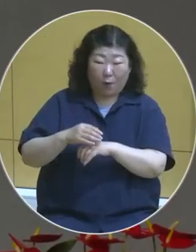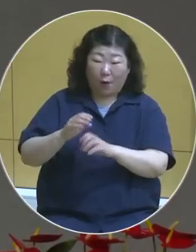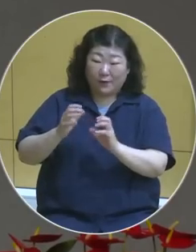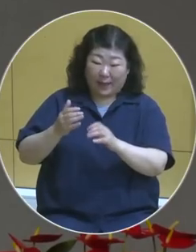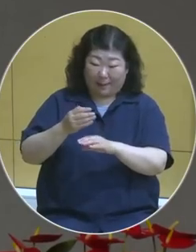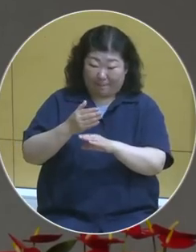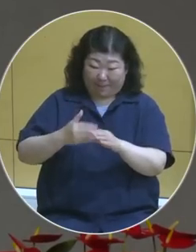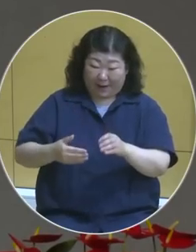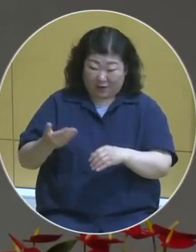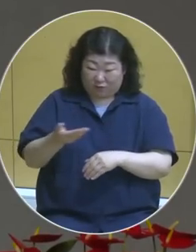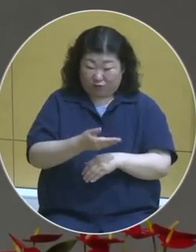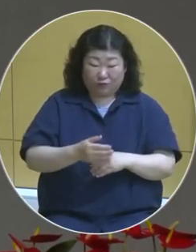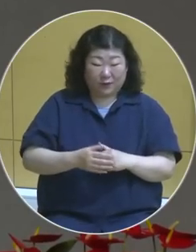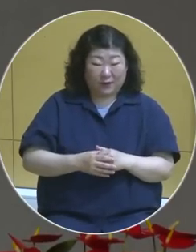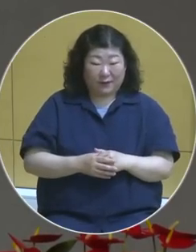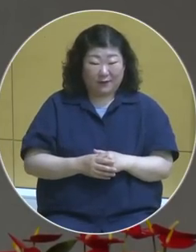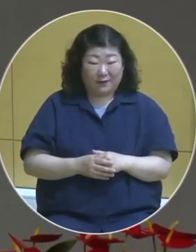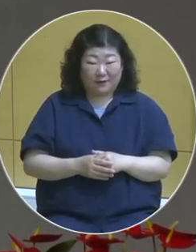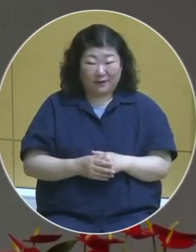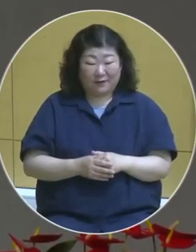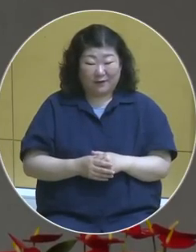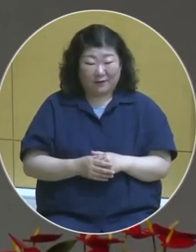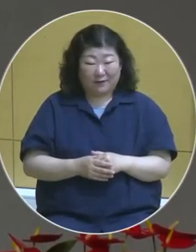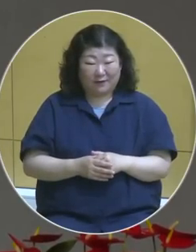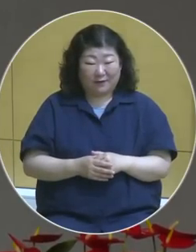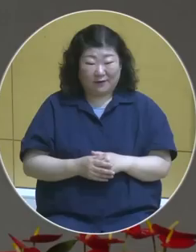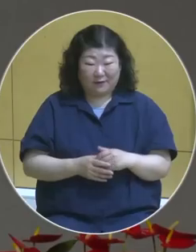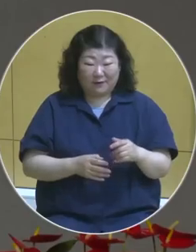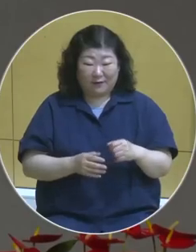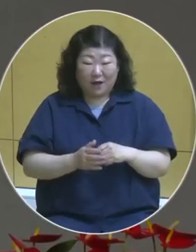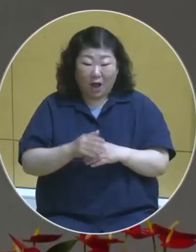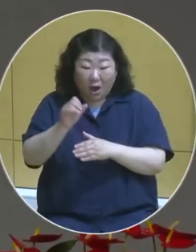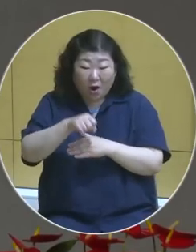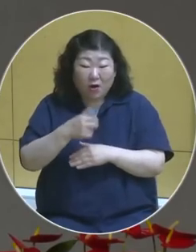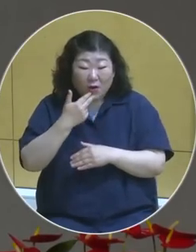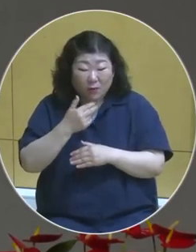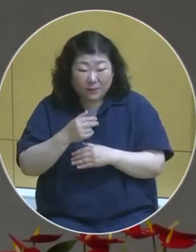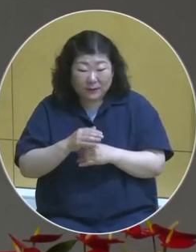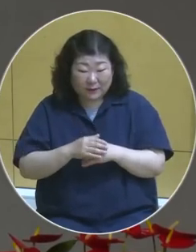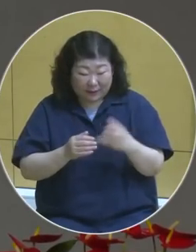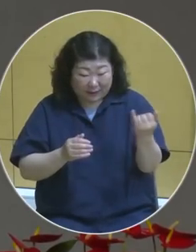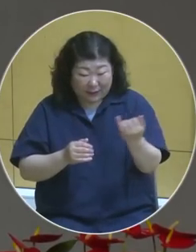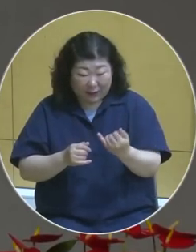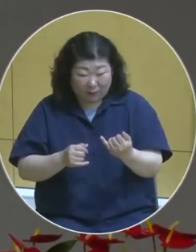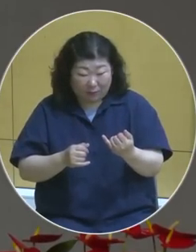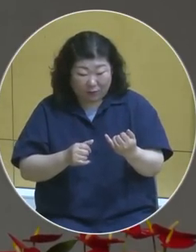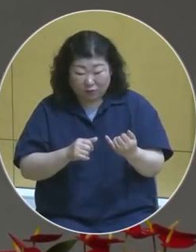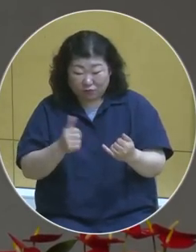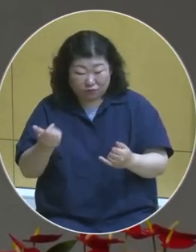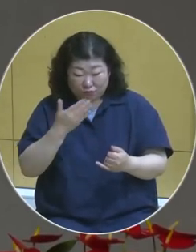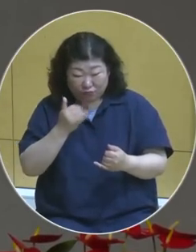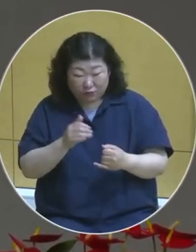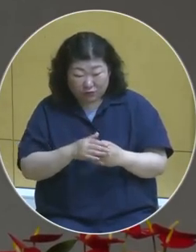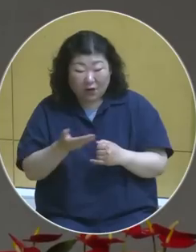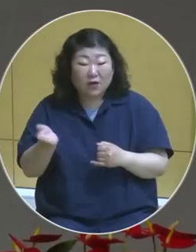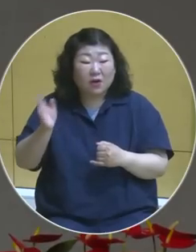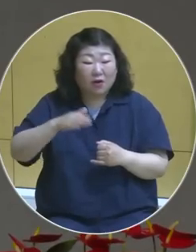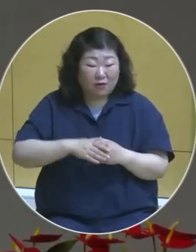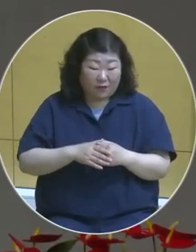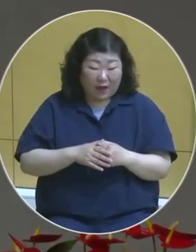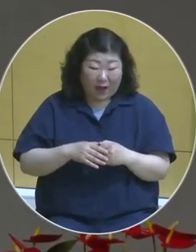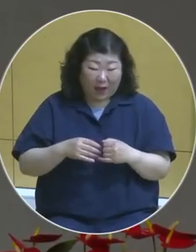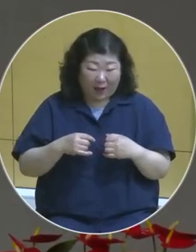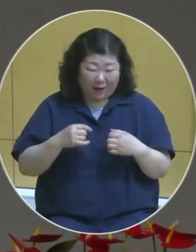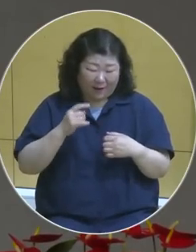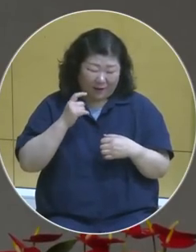말합니다. 즉 왕도 자기의 허락 없이 왕 앞에 나타나면 죽을 수 있다는 것을 압니다. 그럼에도 불구하고 왕후가 예복을 입고